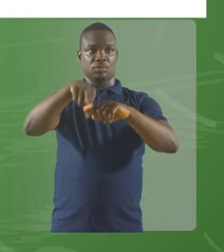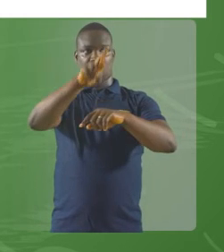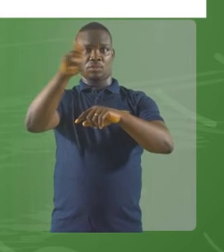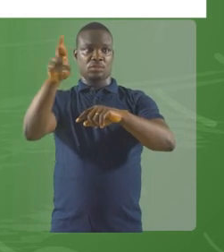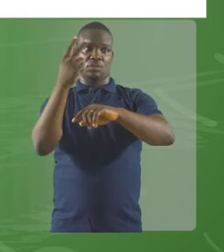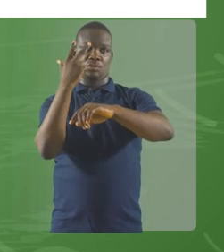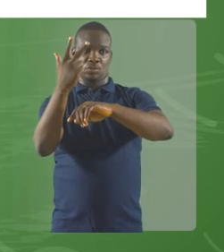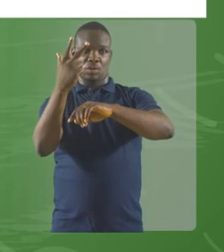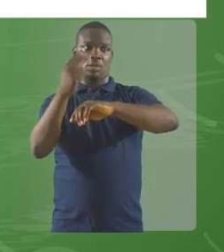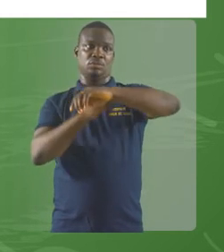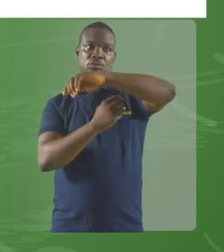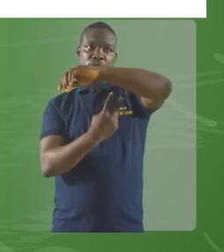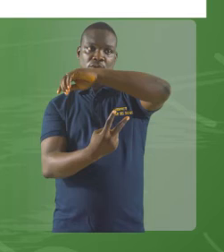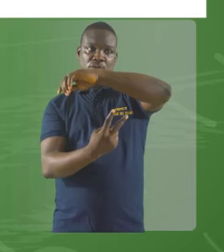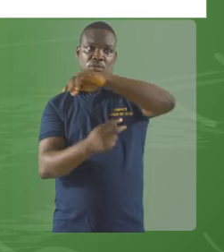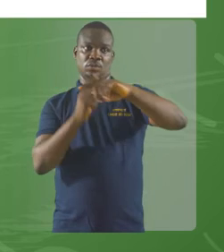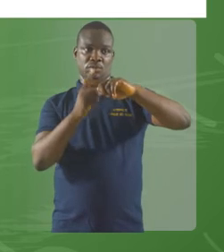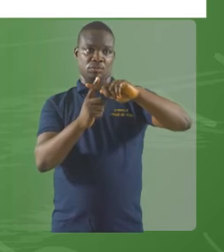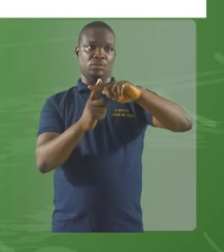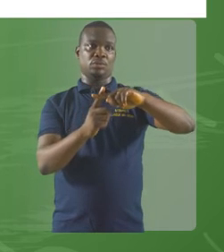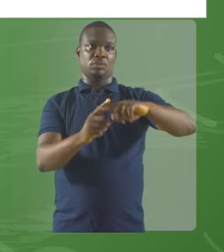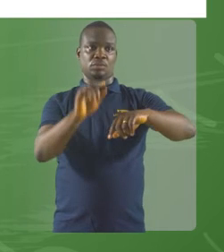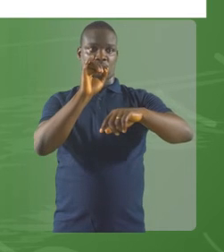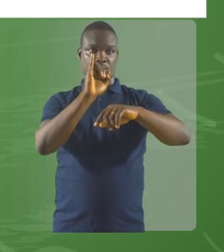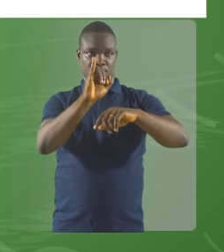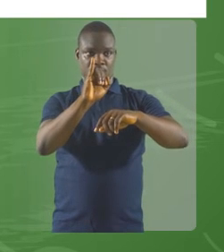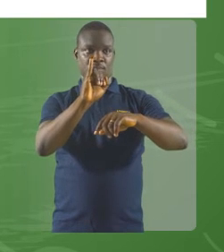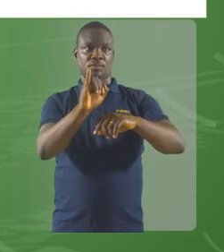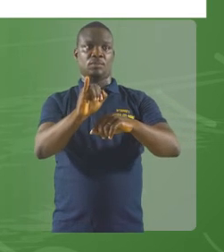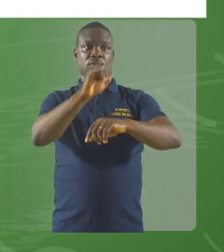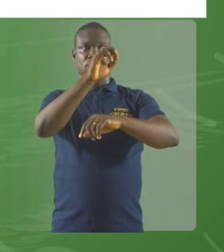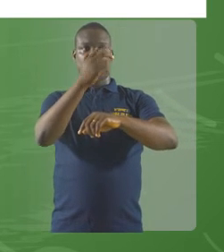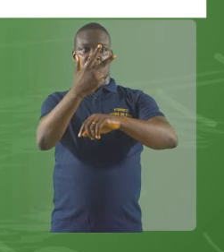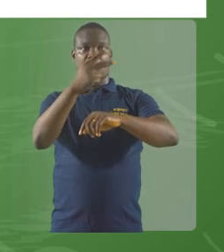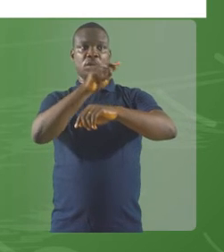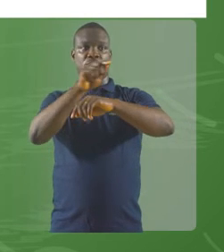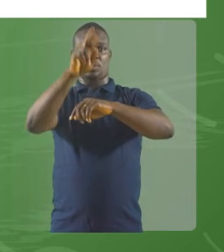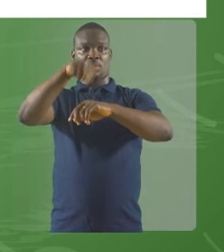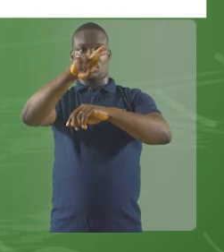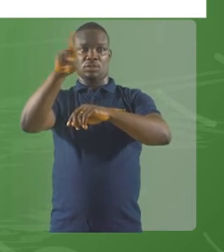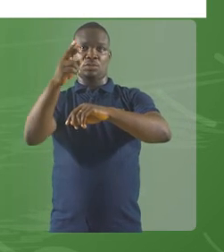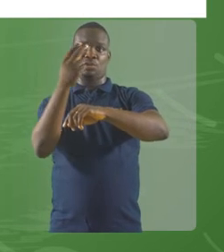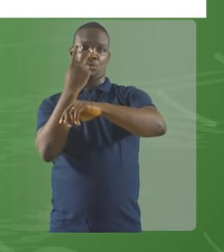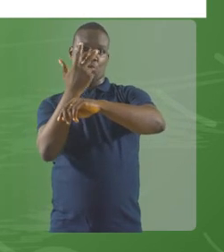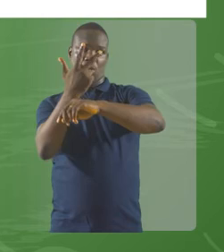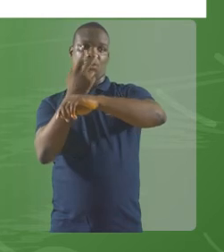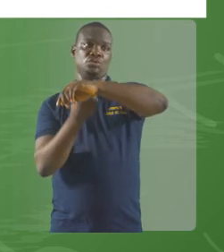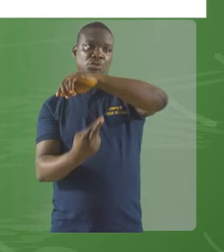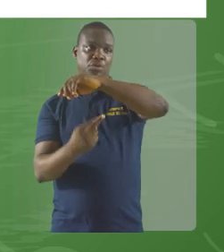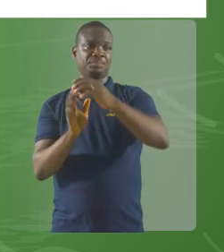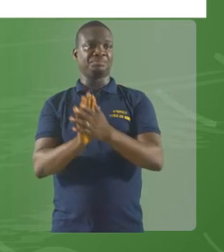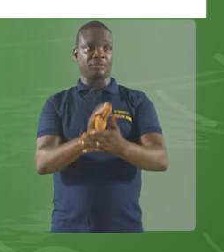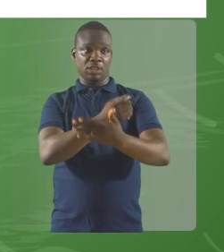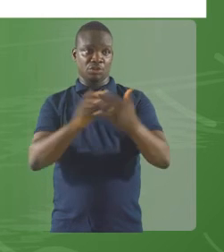plus i 3 moins racine de 3 sur 2. L'écriture complexe donc de